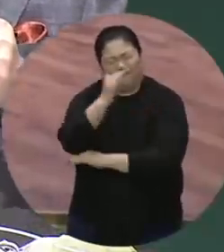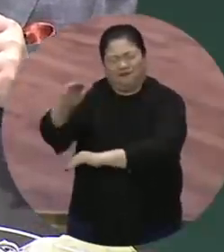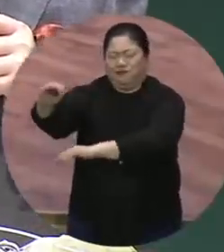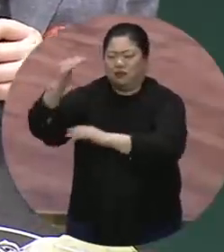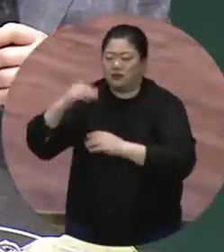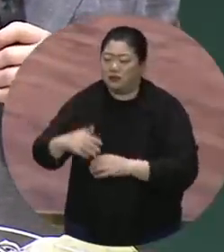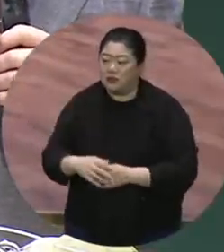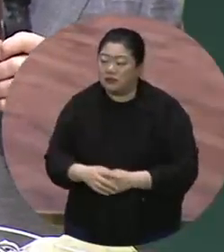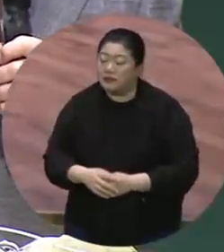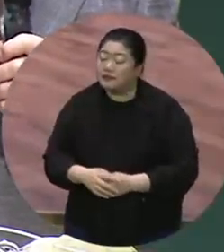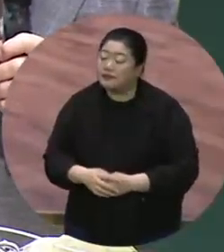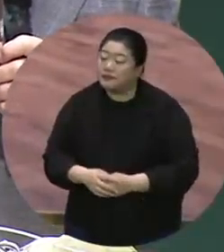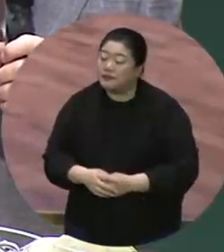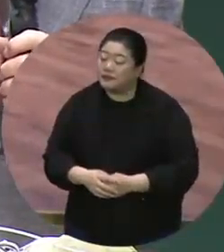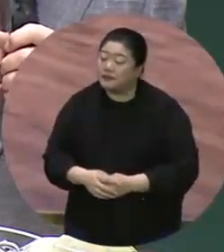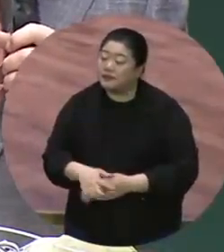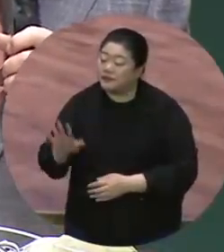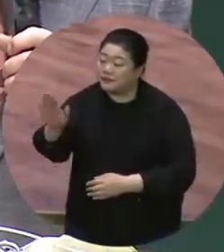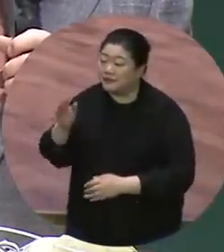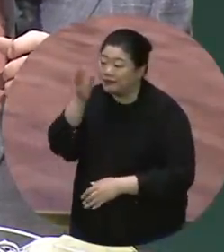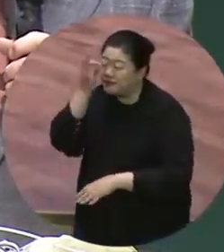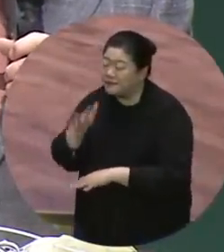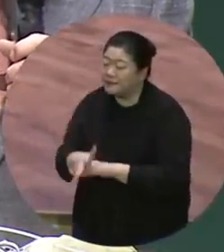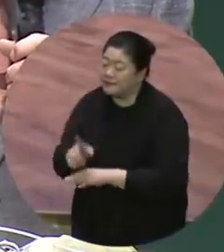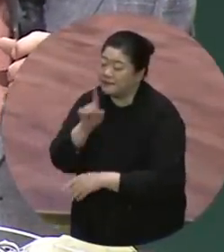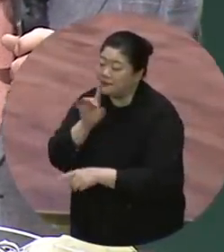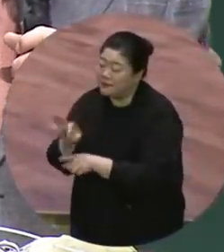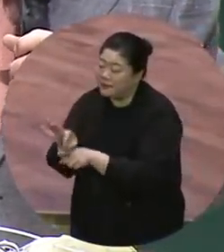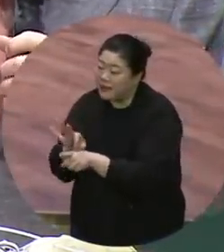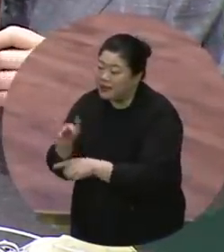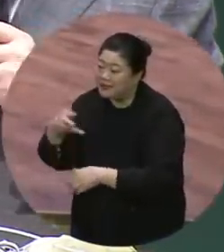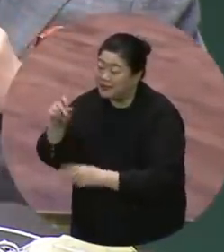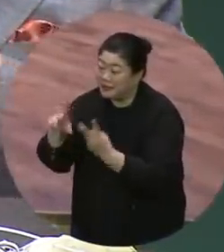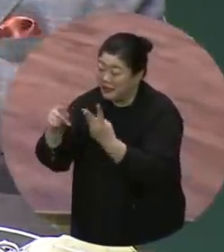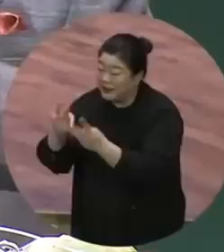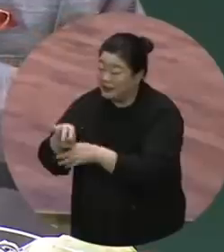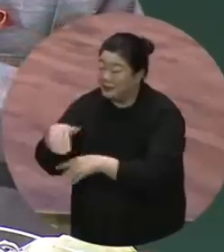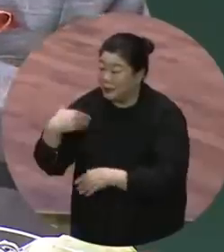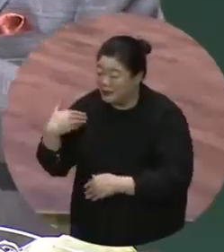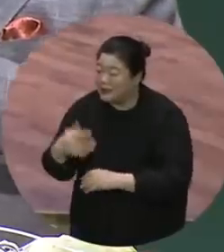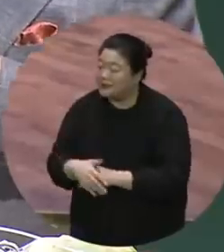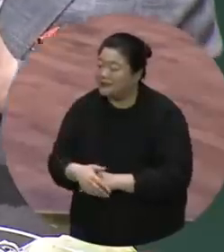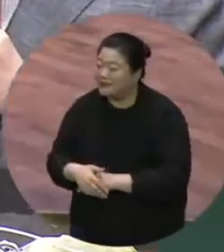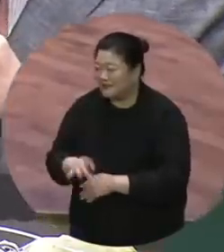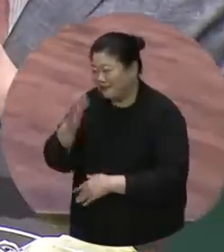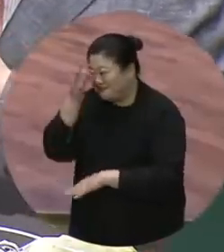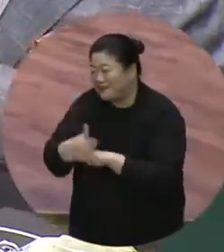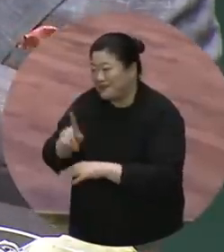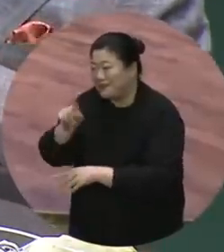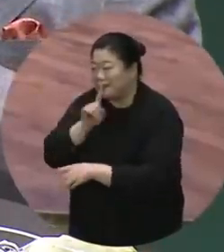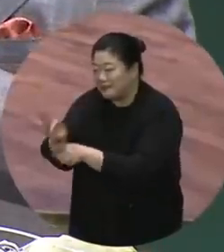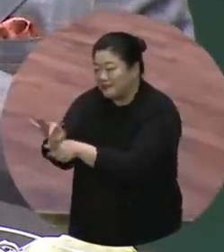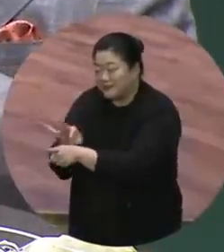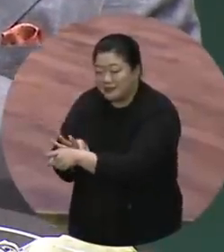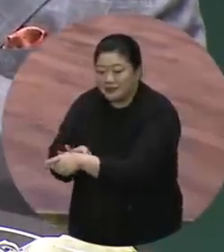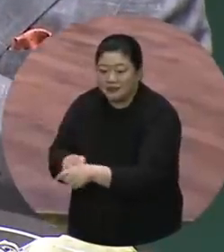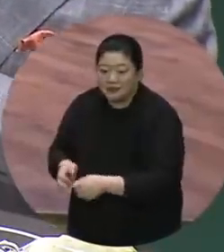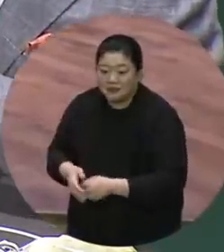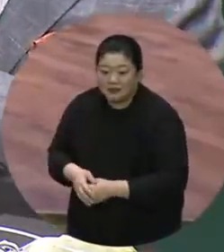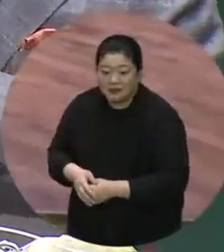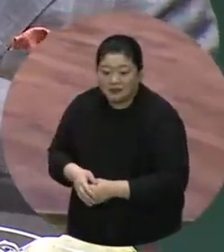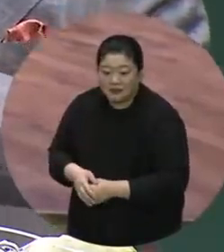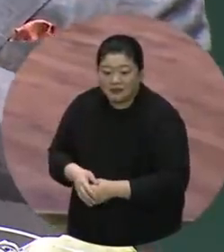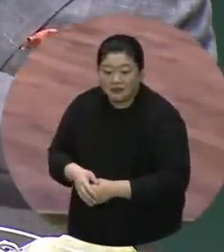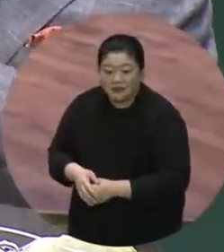어떻고. 아이고, 창세기 3종도 모르는 주제이. 개뿔, 무식한 짝이 없는 게. 새